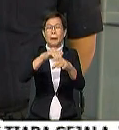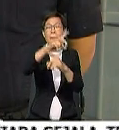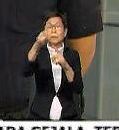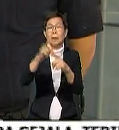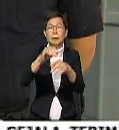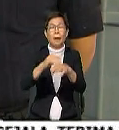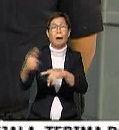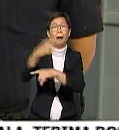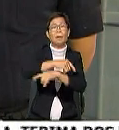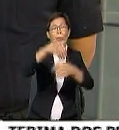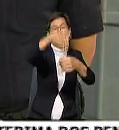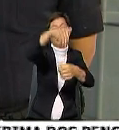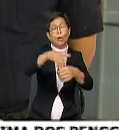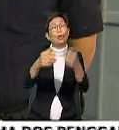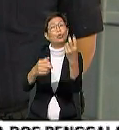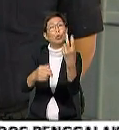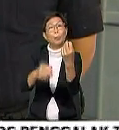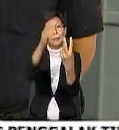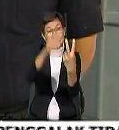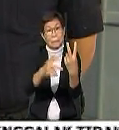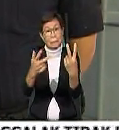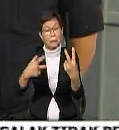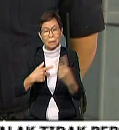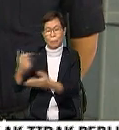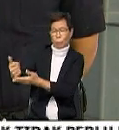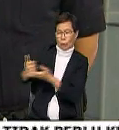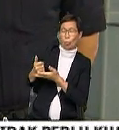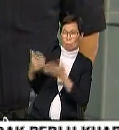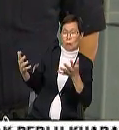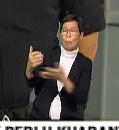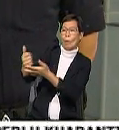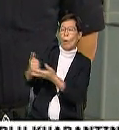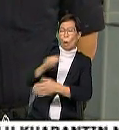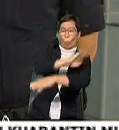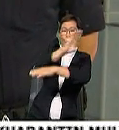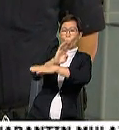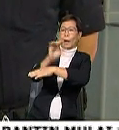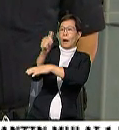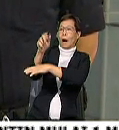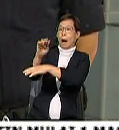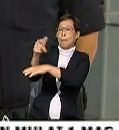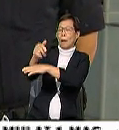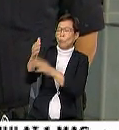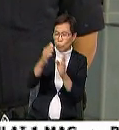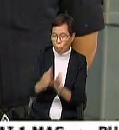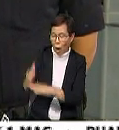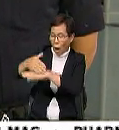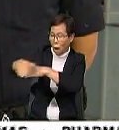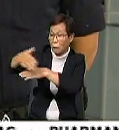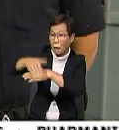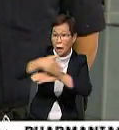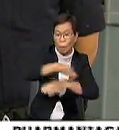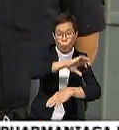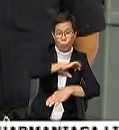hari mengundi. Kita akan dapat bantuan lagi lah. Pihak Bukit Aman akan mengaturkan bantuan